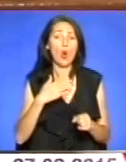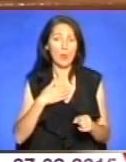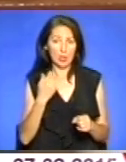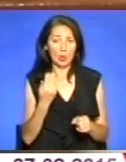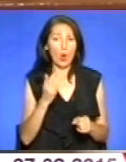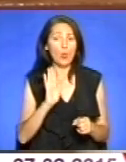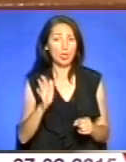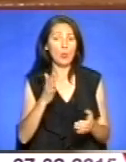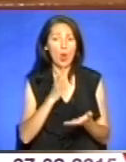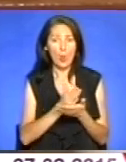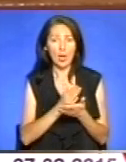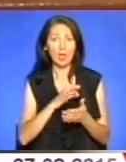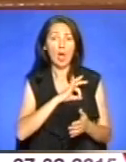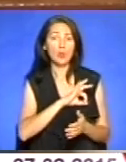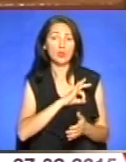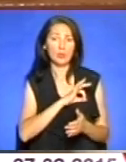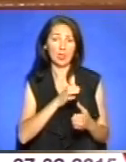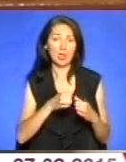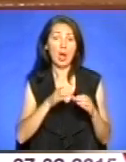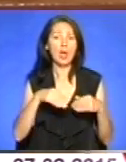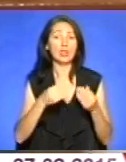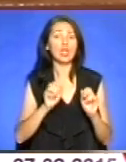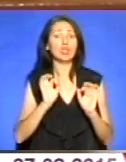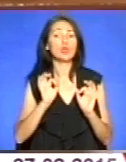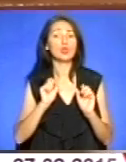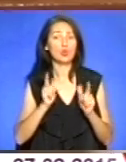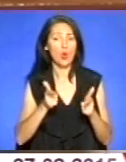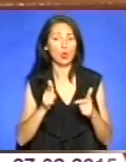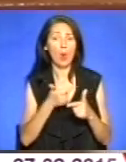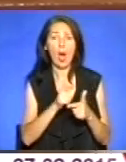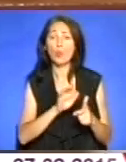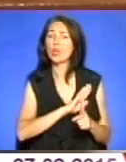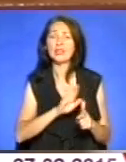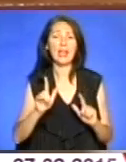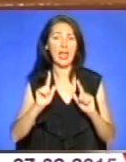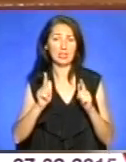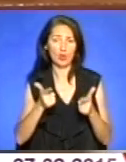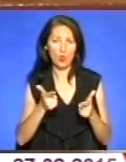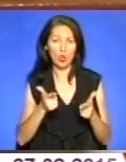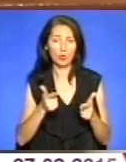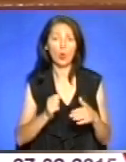мати. Профспілка дає згоду або обґрунтовану незгоду на звільнення,